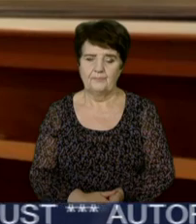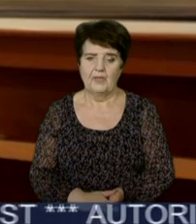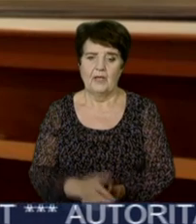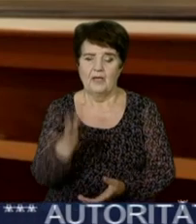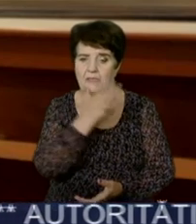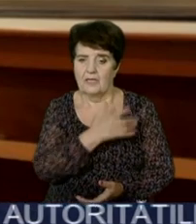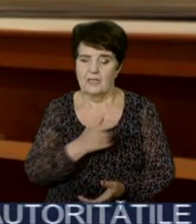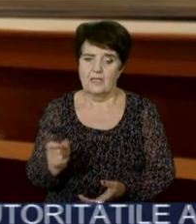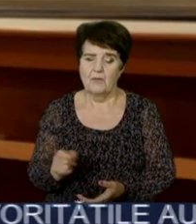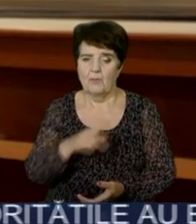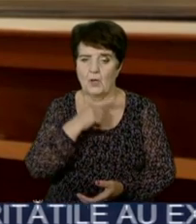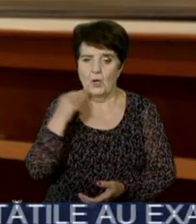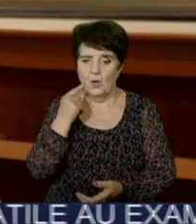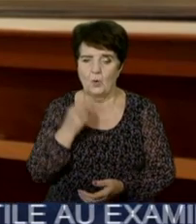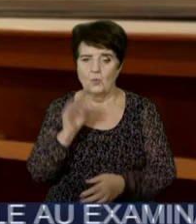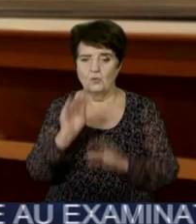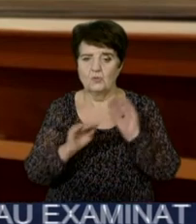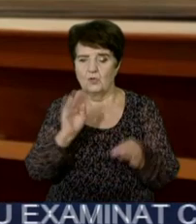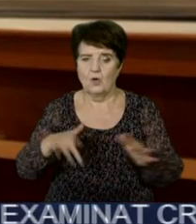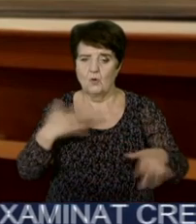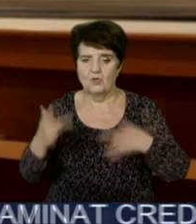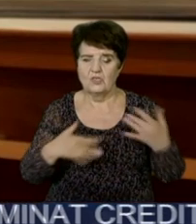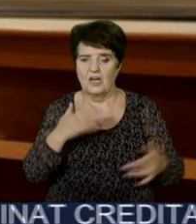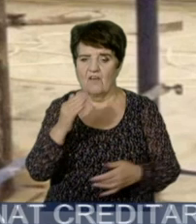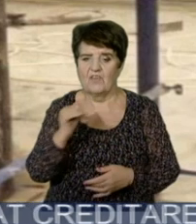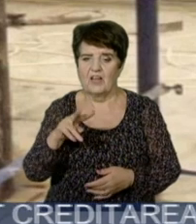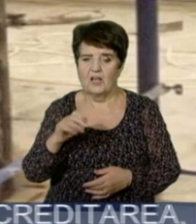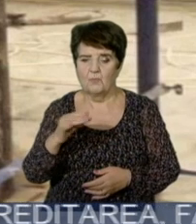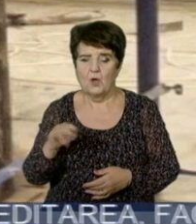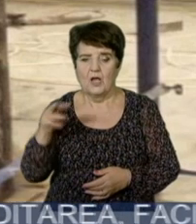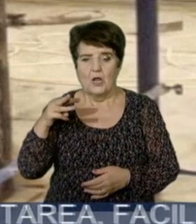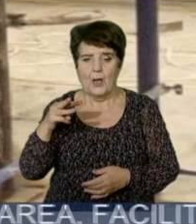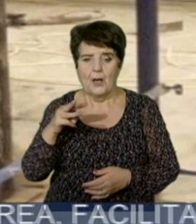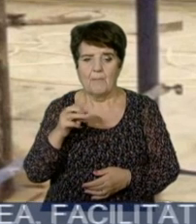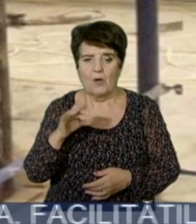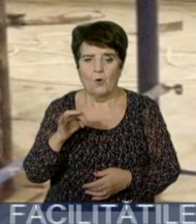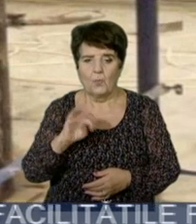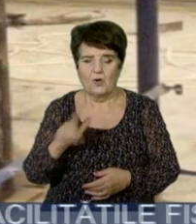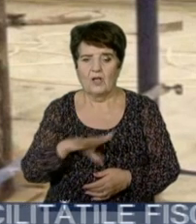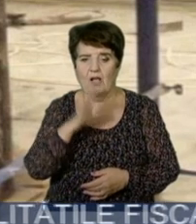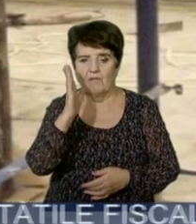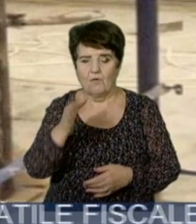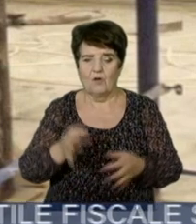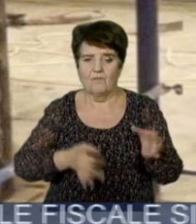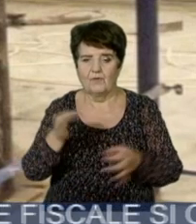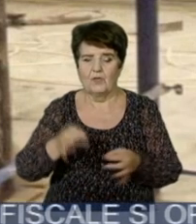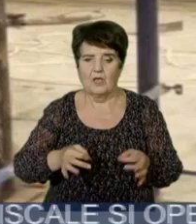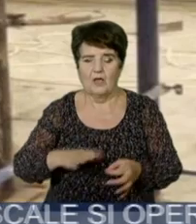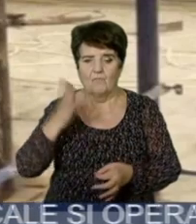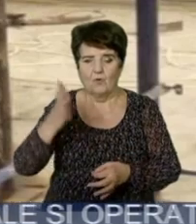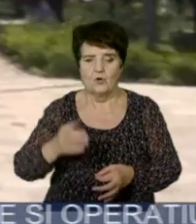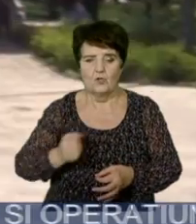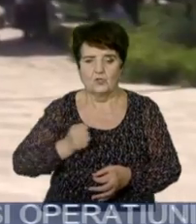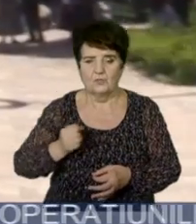Între timp, rușii ar fi instalat pe scena de concerte a filarmonicii din Mariupol cuști din fier în care vor fi judecați foști luptători ucraineni